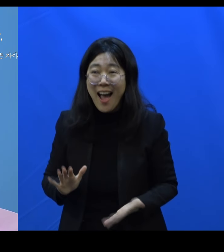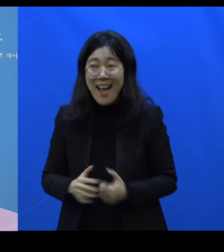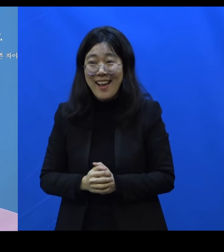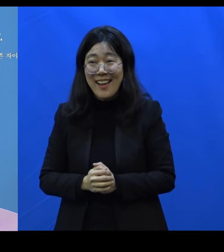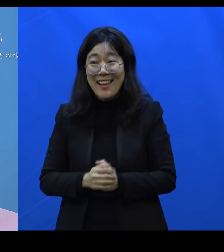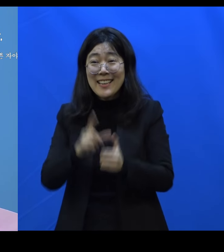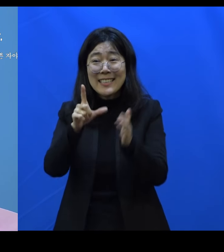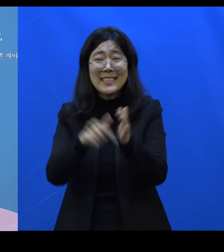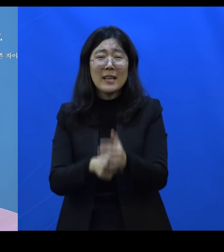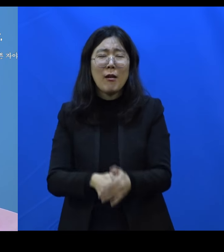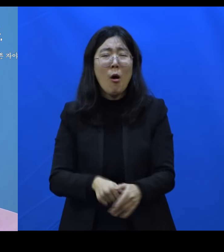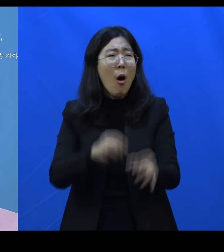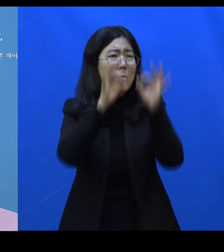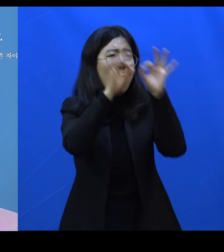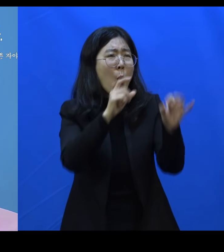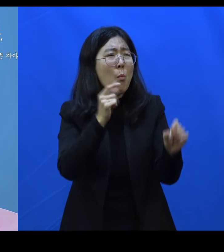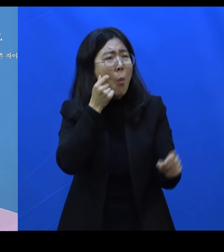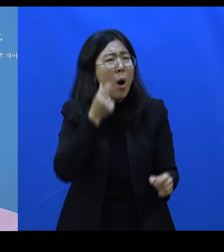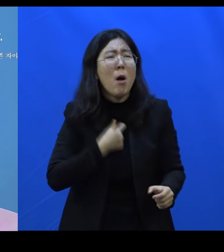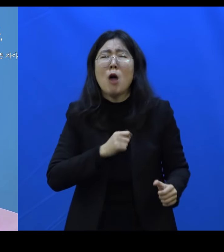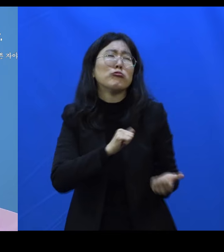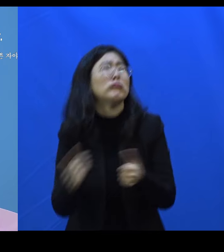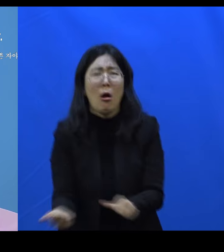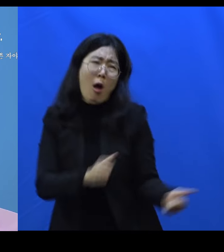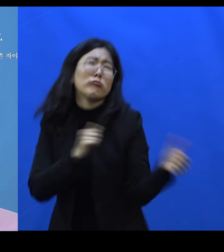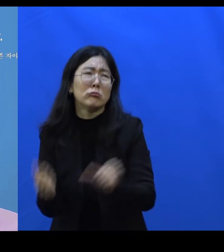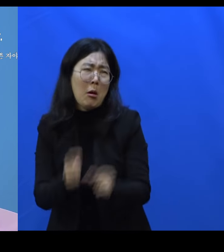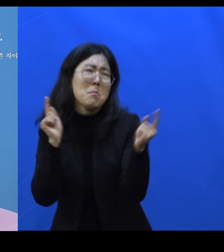그리고 그때는 뭐 죽고 못 사는 거죠.